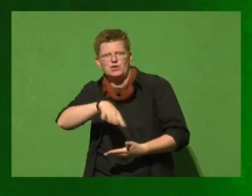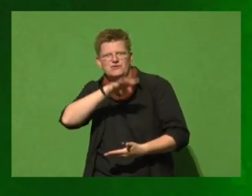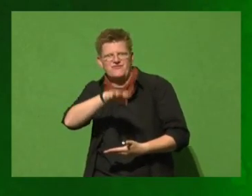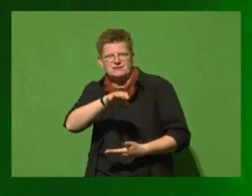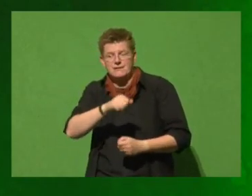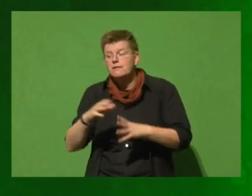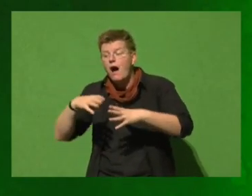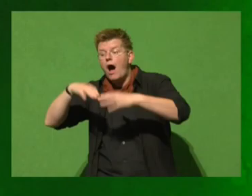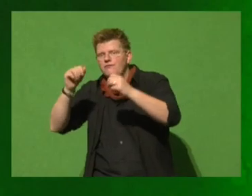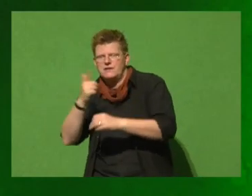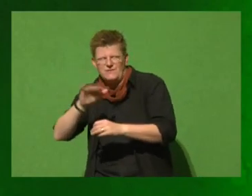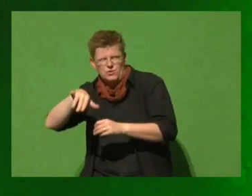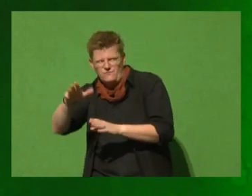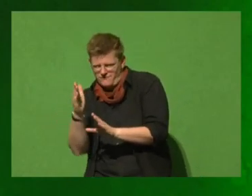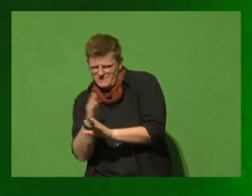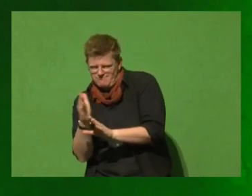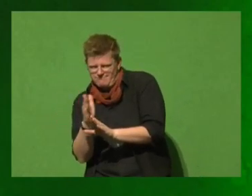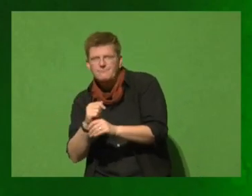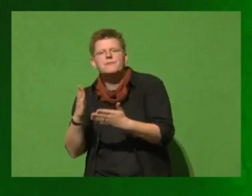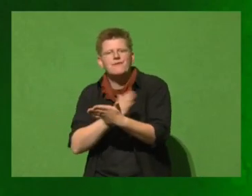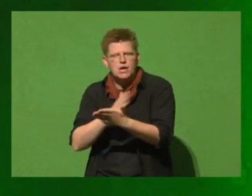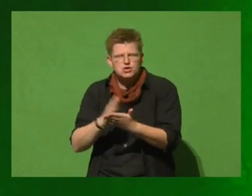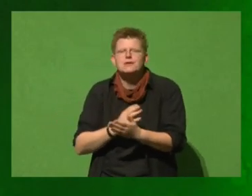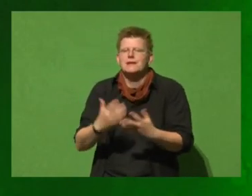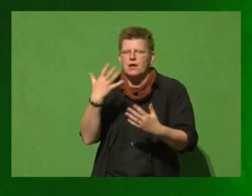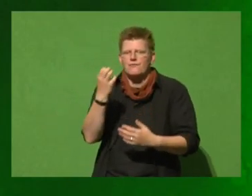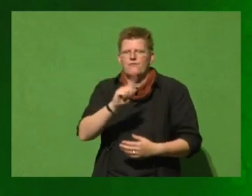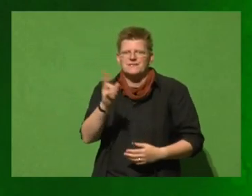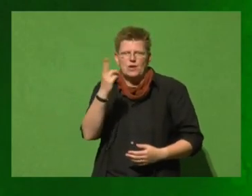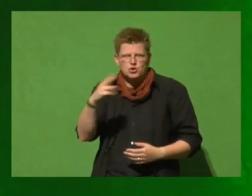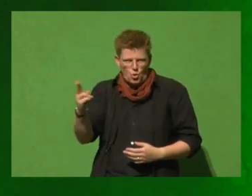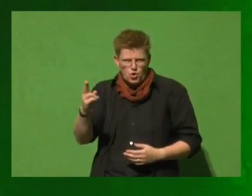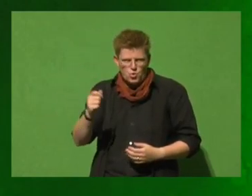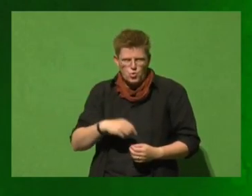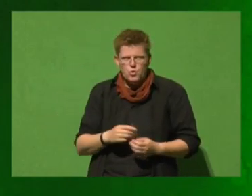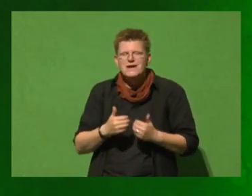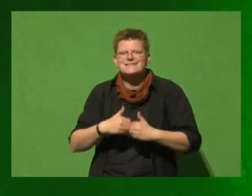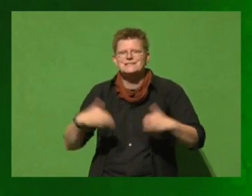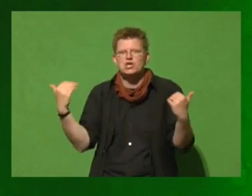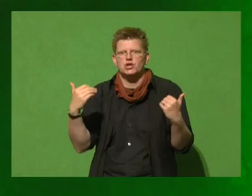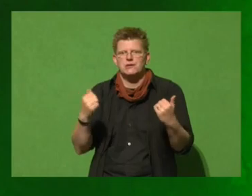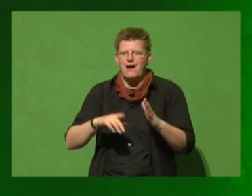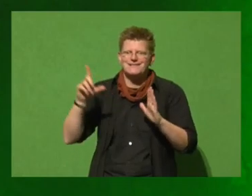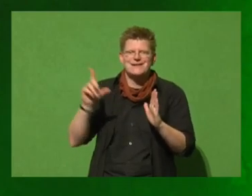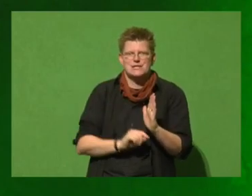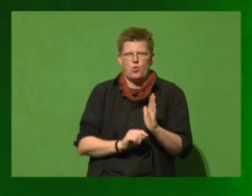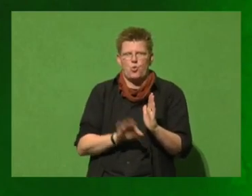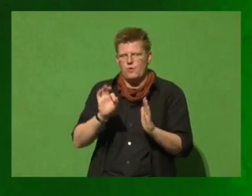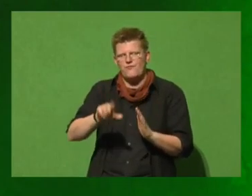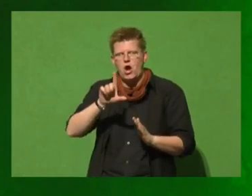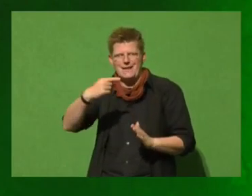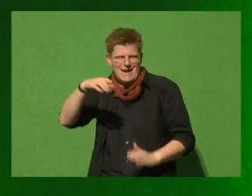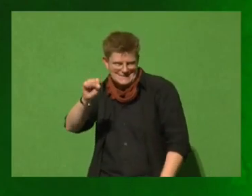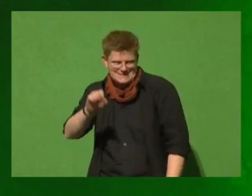uns entschieden, jeweils 50.000 Euro in die Sondertilgung für die LGS zu geben. So, das war der Ritt durch